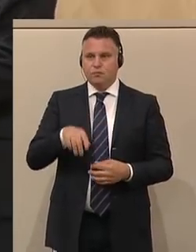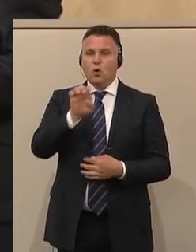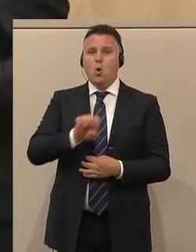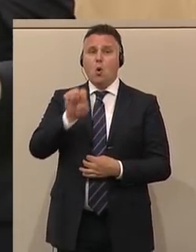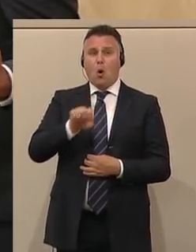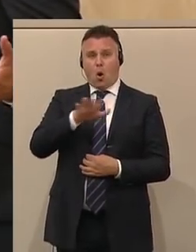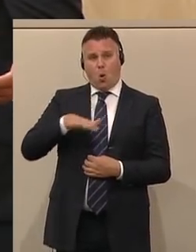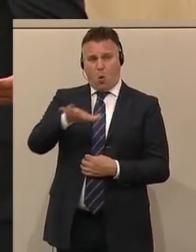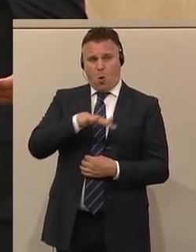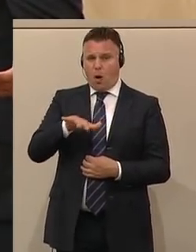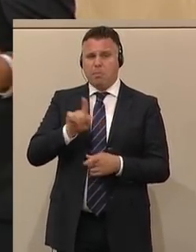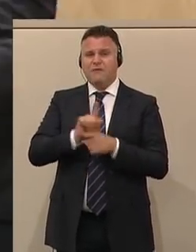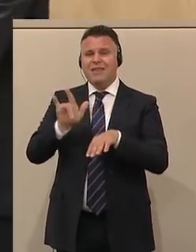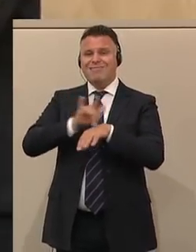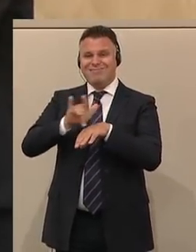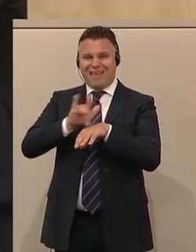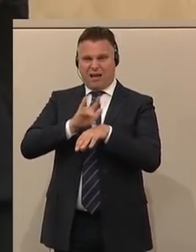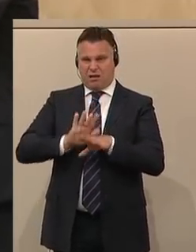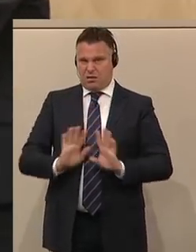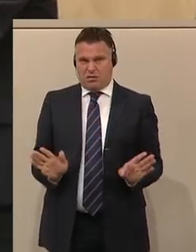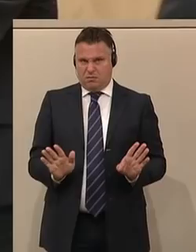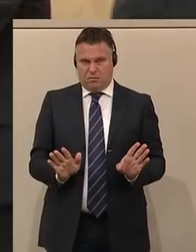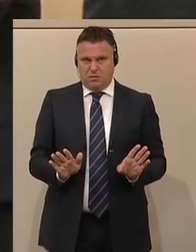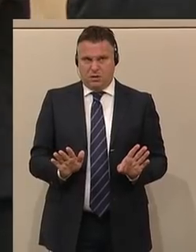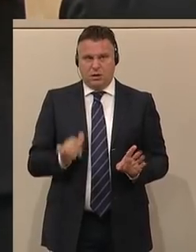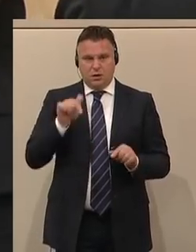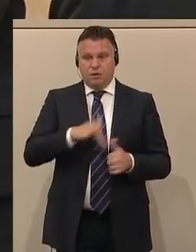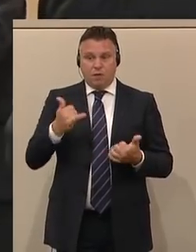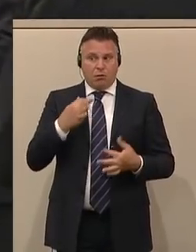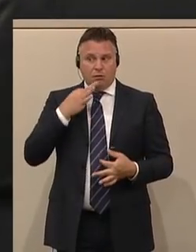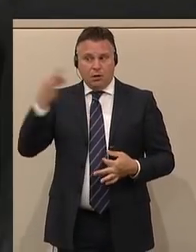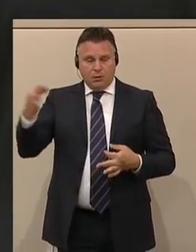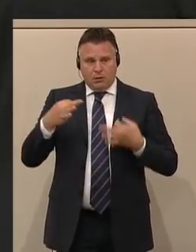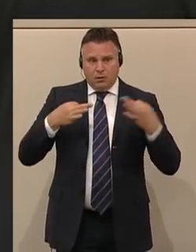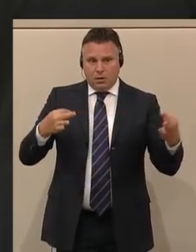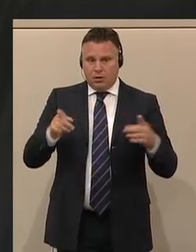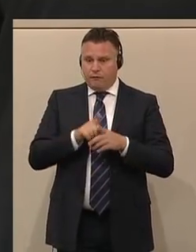Europa ist nackt. Wir sind in der Geiselhaft von